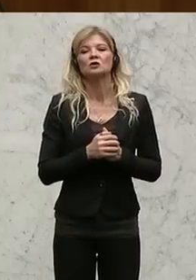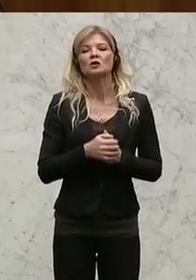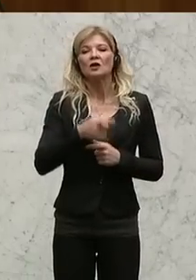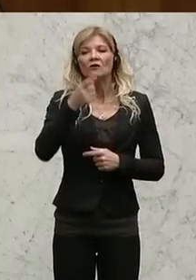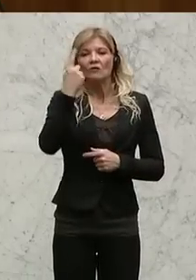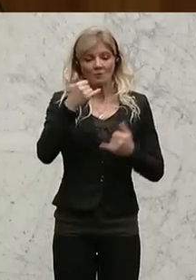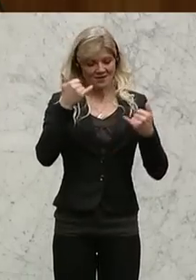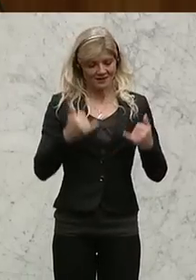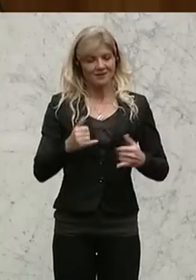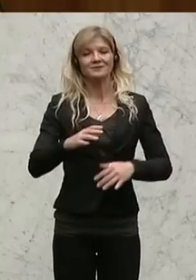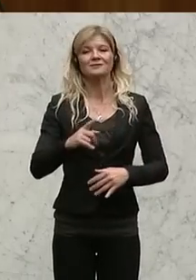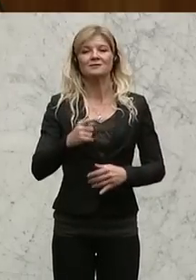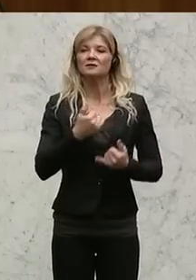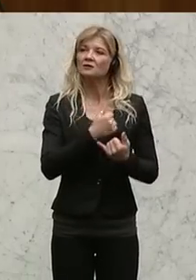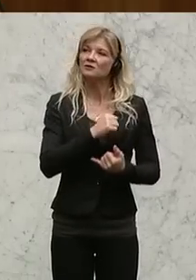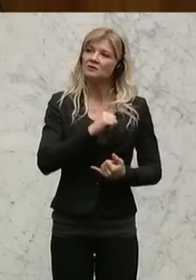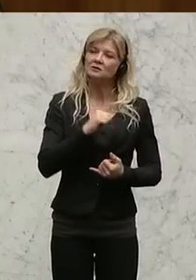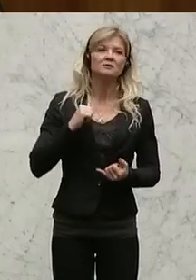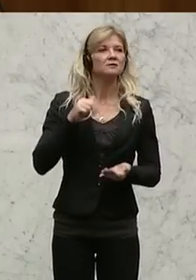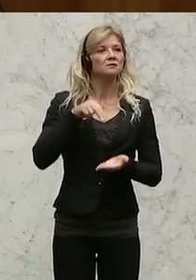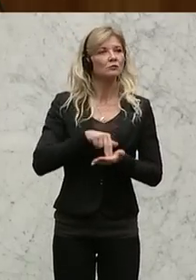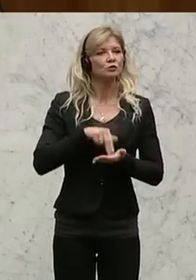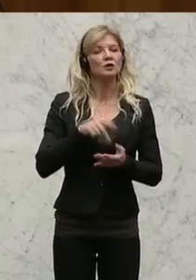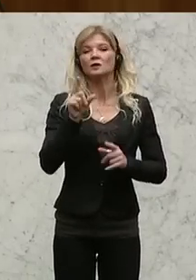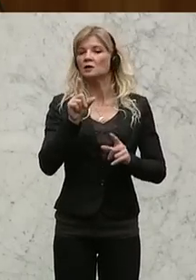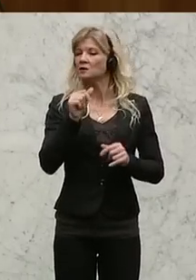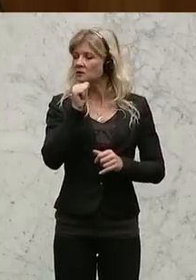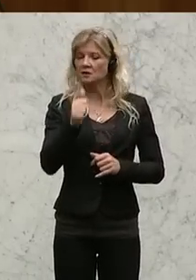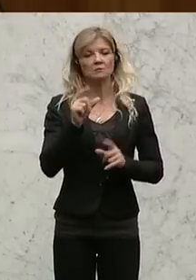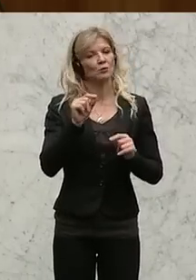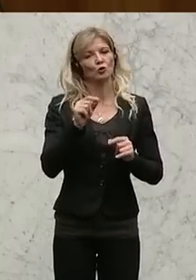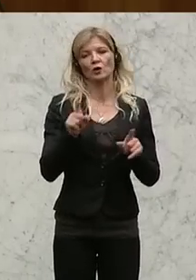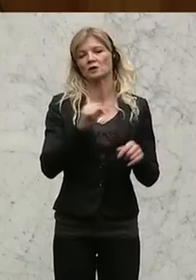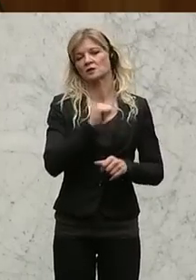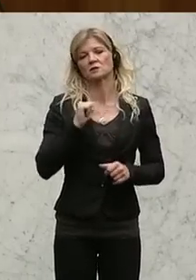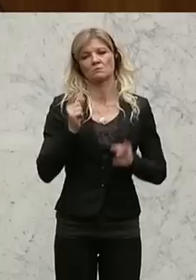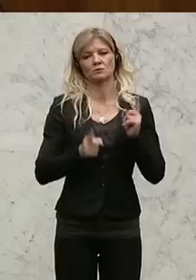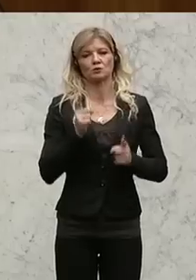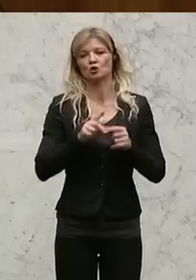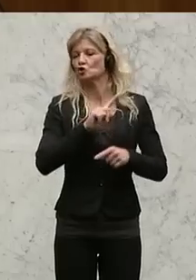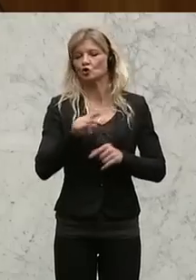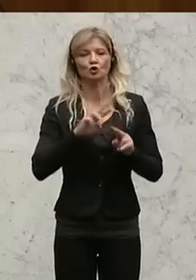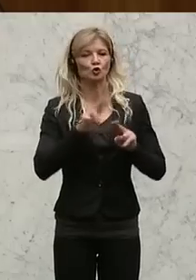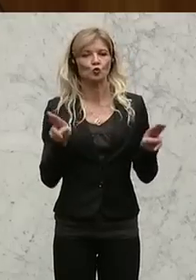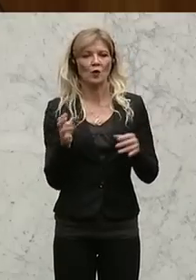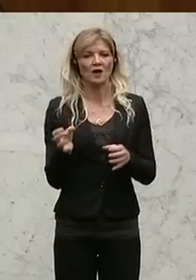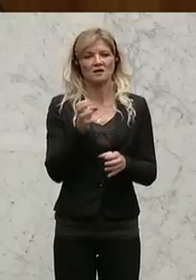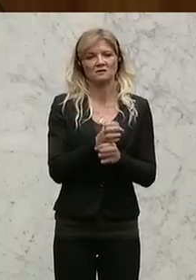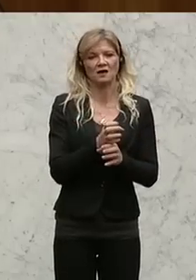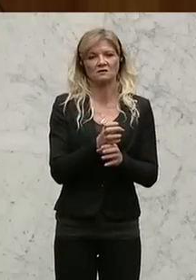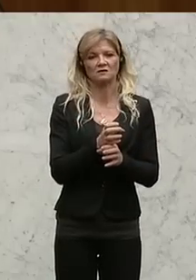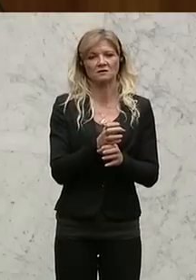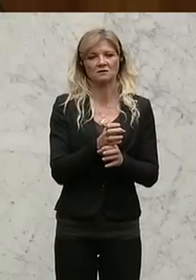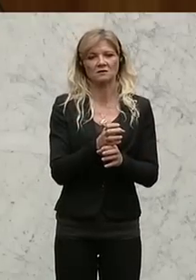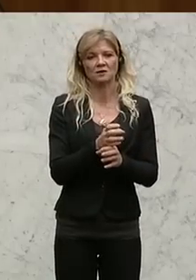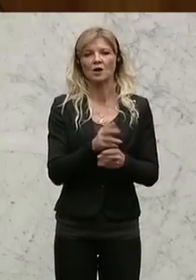als eine Form der Selbstbestimmung interpretiert werden, sondern ist lediglich ein temporärer Ersatz für die